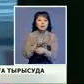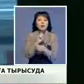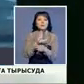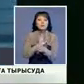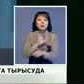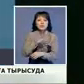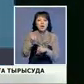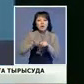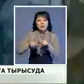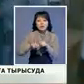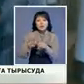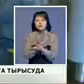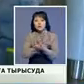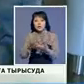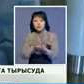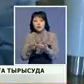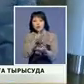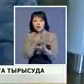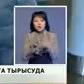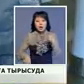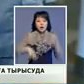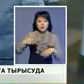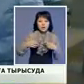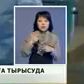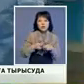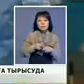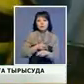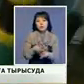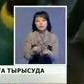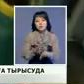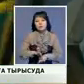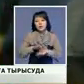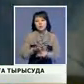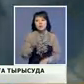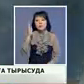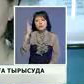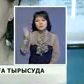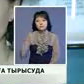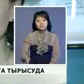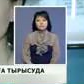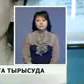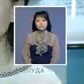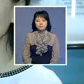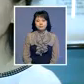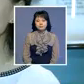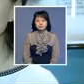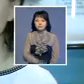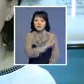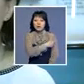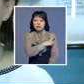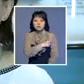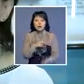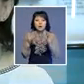бортын инфекциядан тазартады. Мұндай оқу-жаттығулар теміржол бекеттерінде де өтеді. Теміржолда санитарлық карантиндік